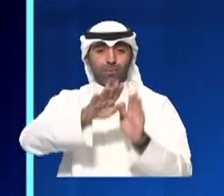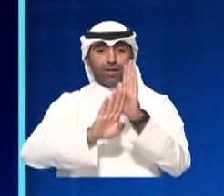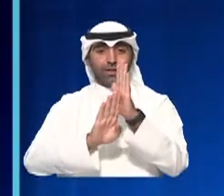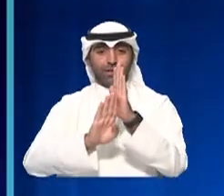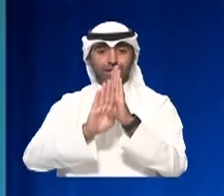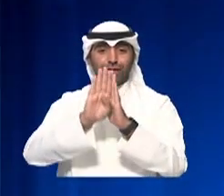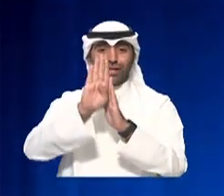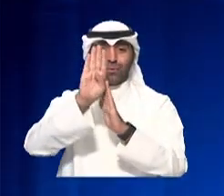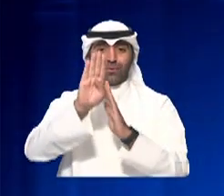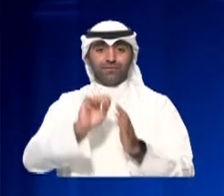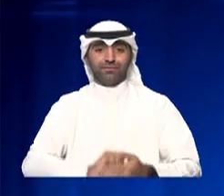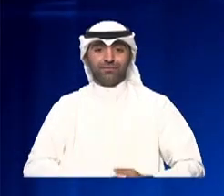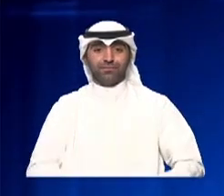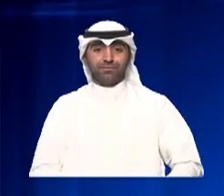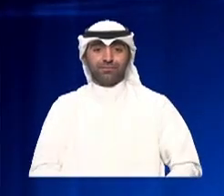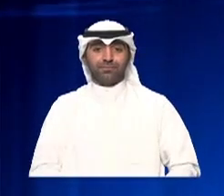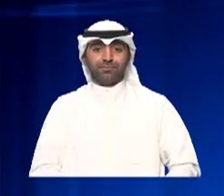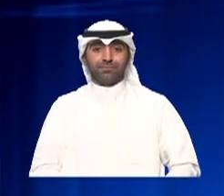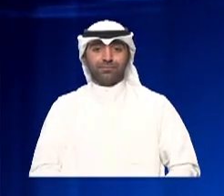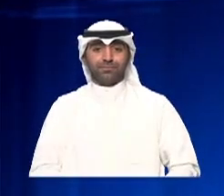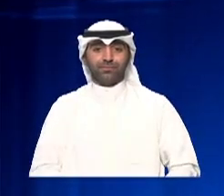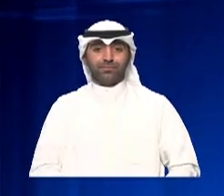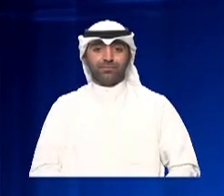الصحة والعافية.